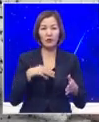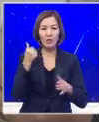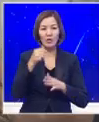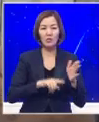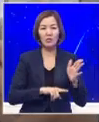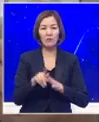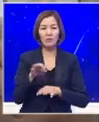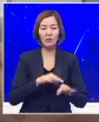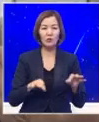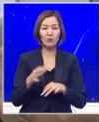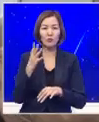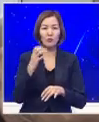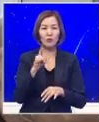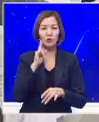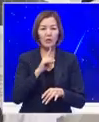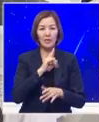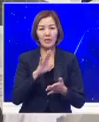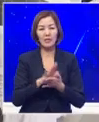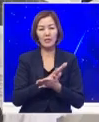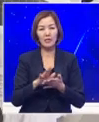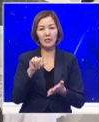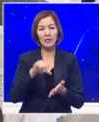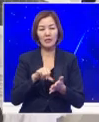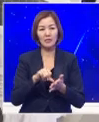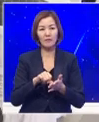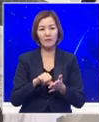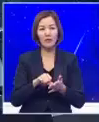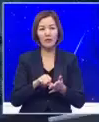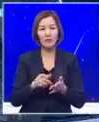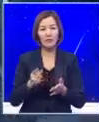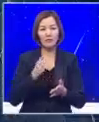бері жоба негізінде 500 әйел тегін тренингтерге қатысып білімдерін